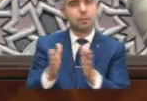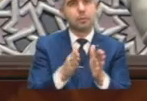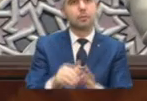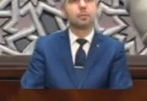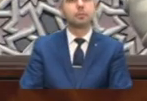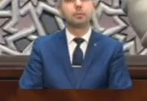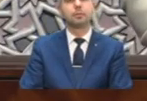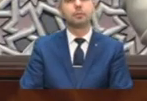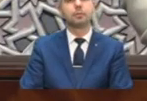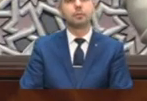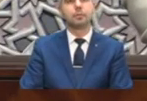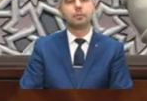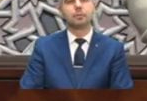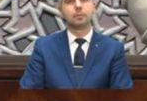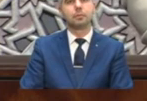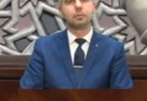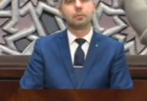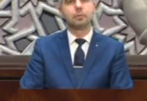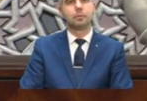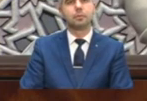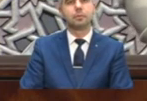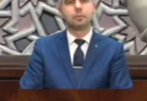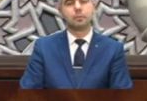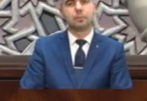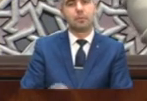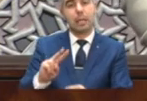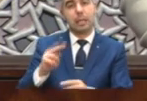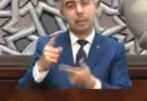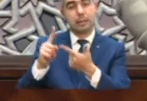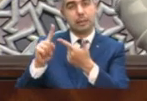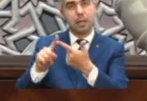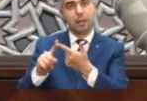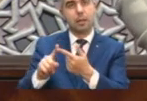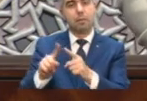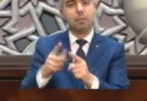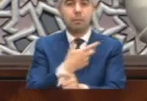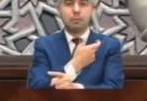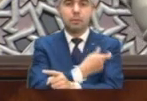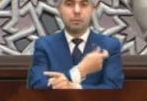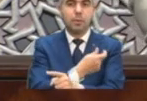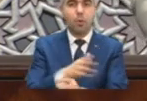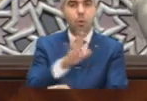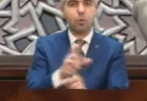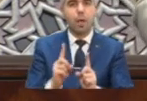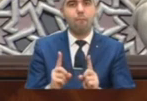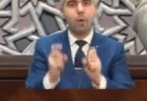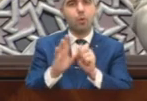المحترمة. الكلمة للمتحدث الثاني عن الحملة الوطنية للتلقيح ضد فيروس